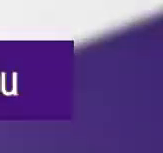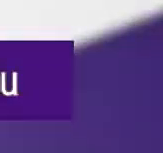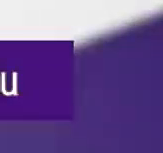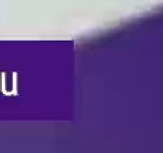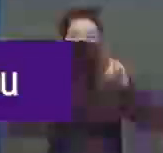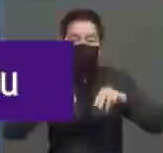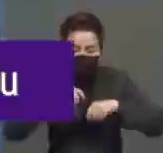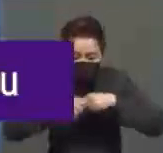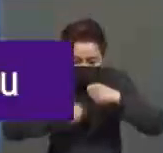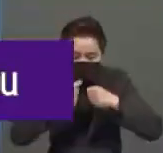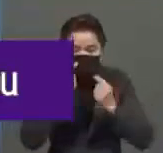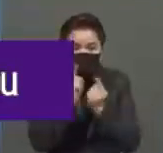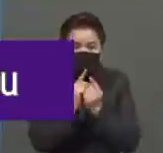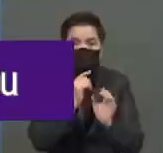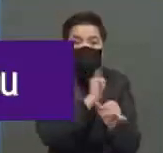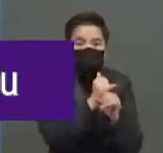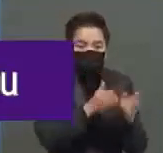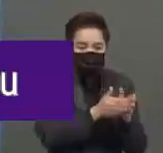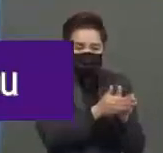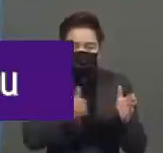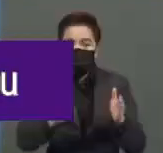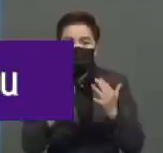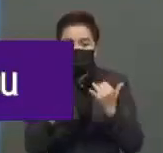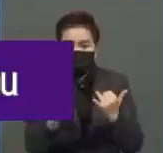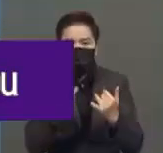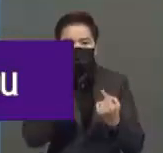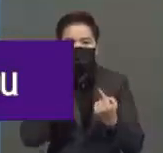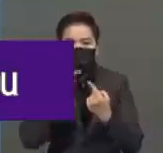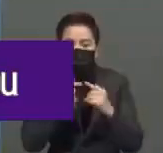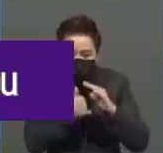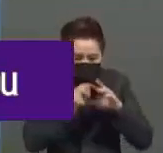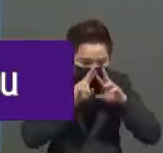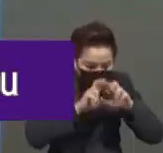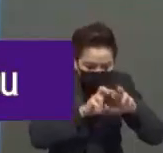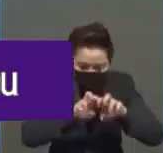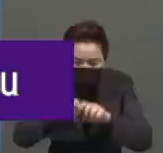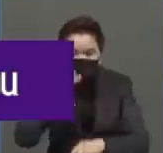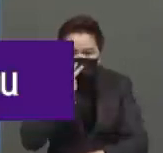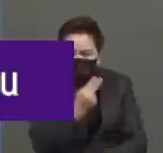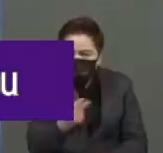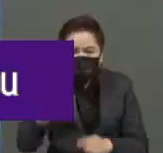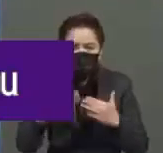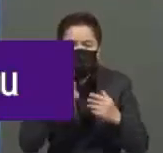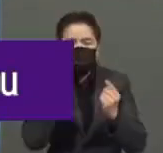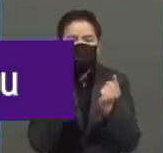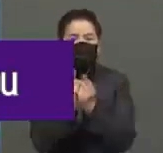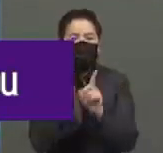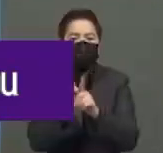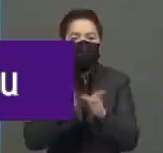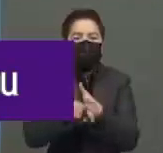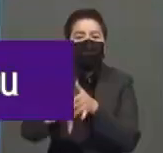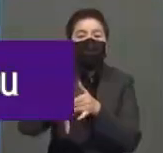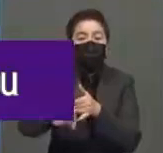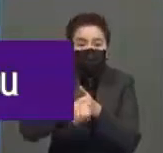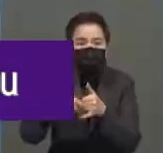ที่รายงานเข้ามาในช่วงเทศกาลปีใหม่เนี่ยนะคะมีการลงไปสอบสวนโรคก็พบว่าเป็นการติด